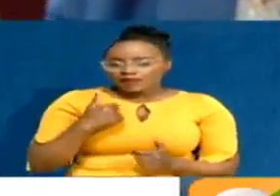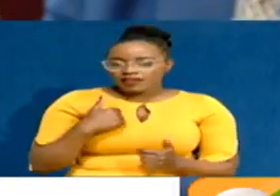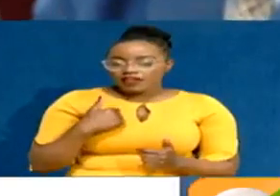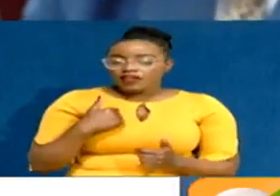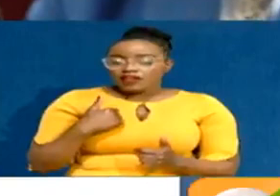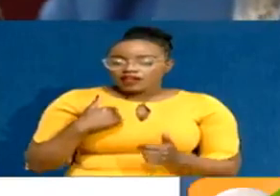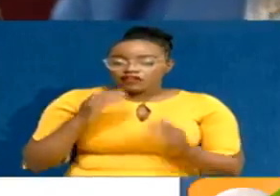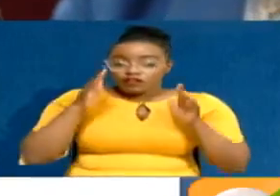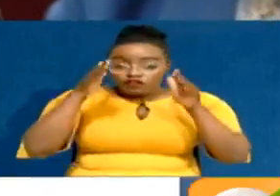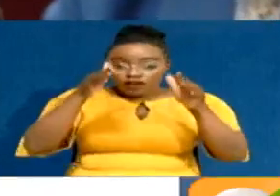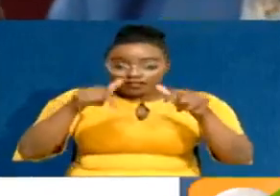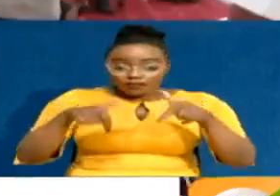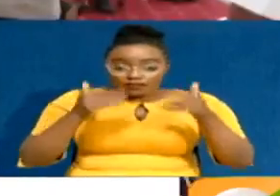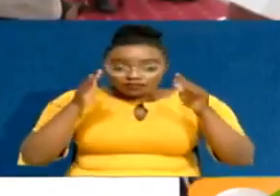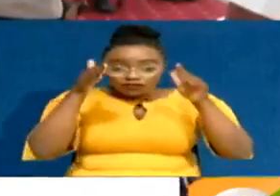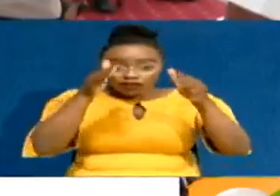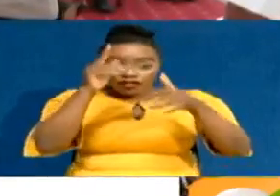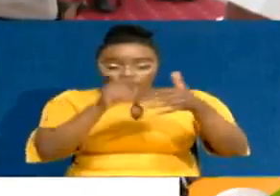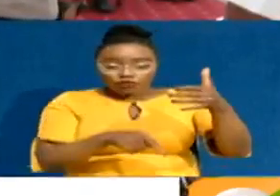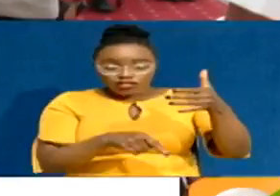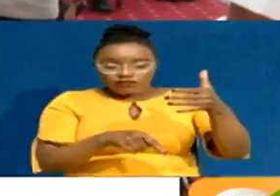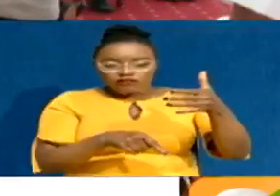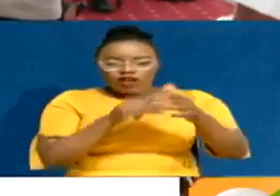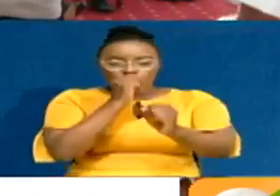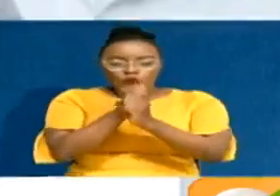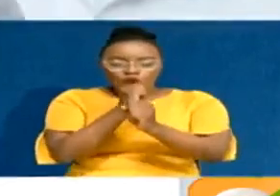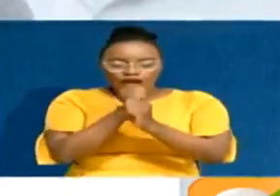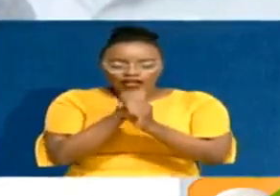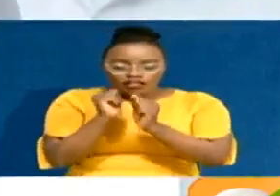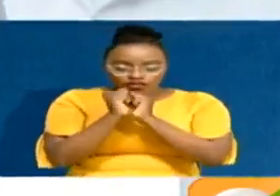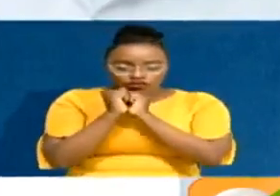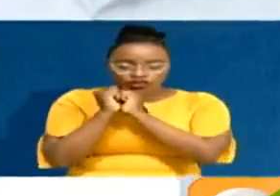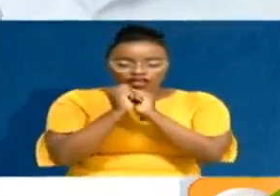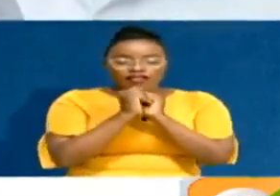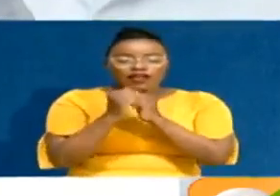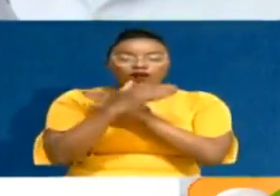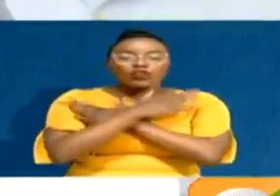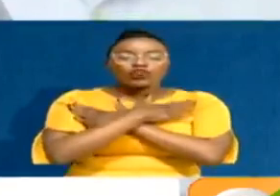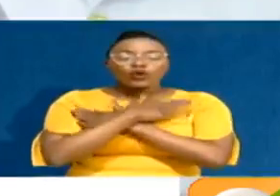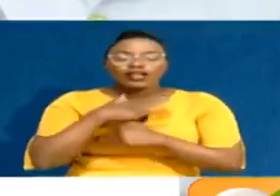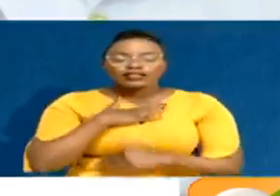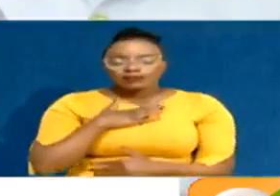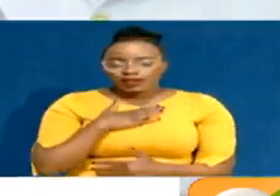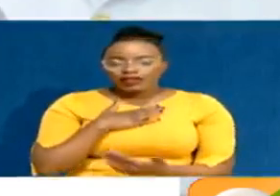Because I have been able to focus myself working in conjunction with my colleagues